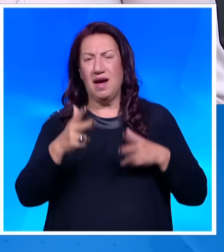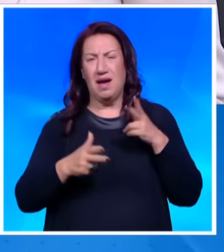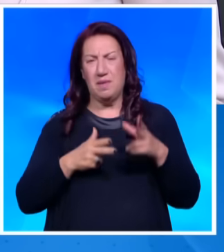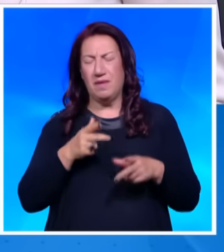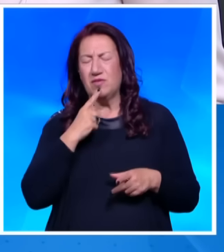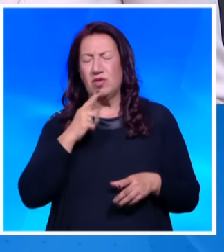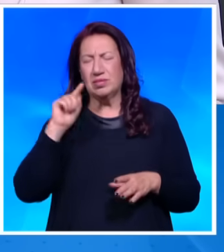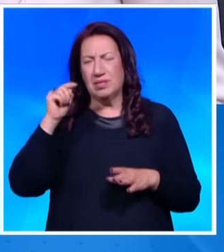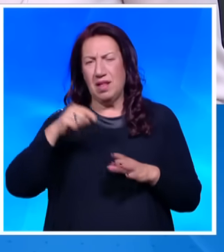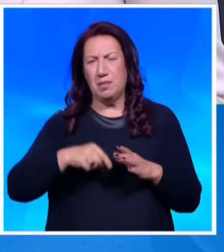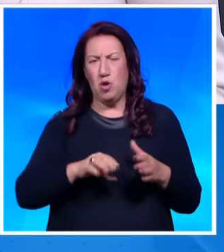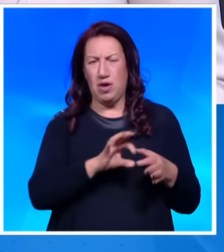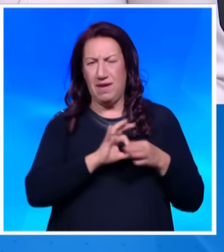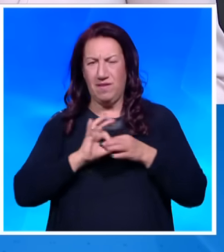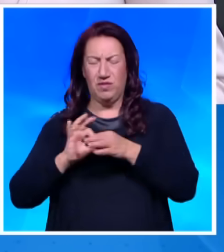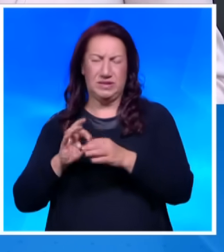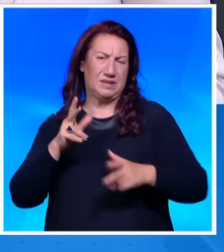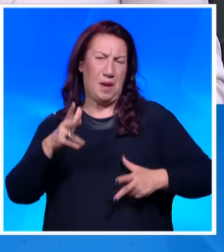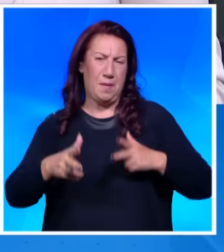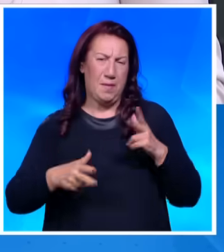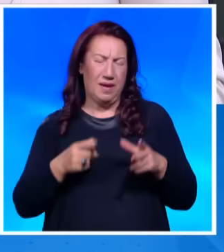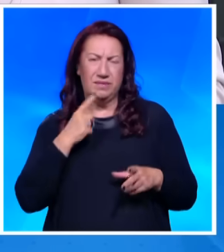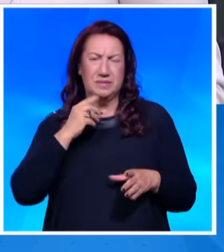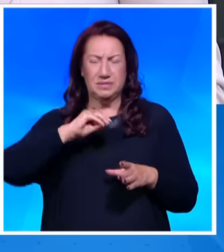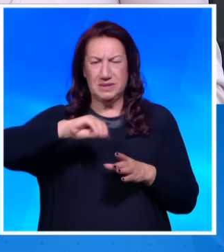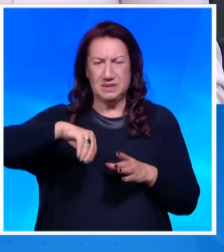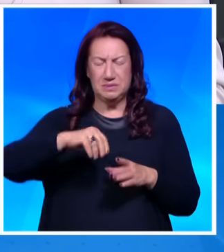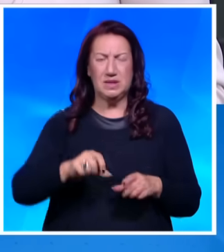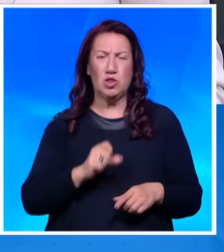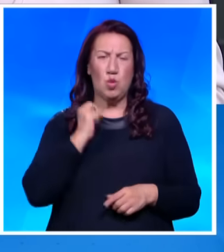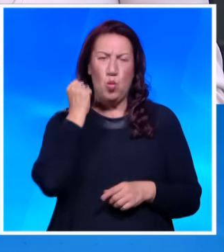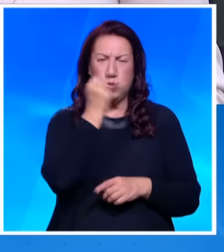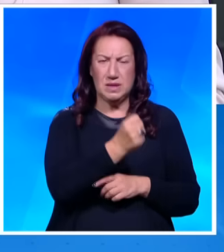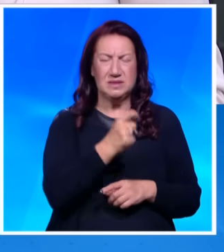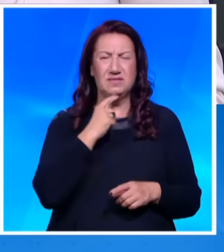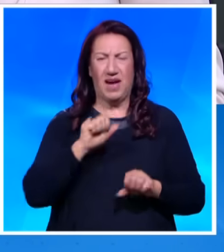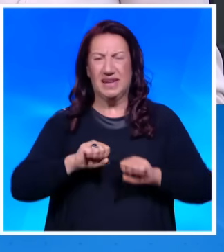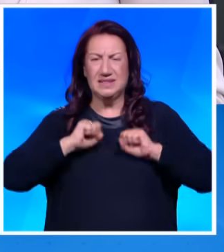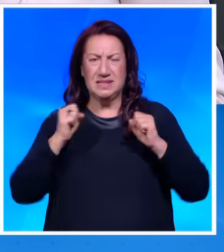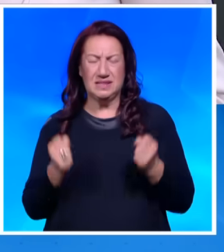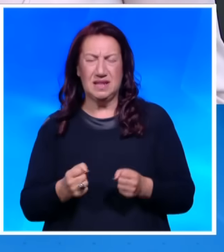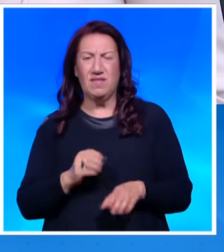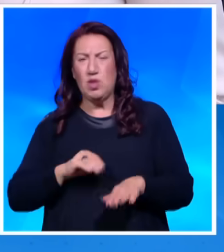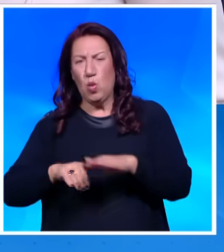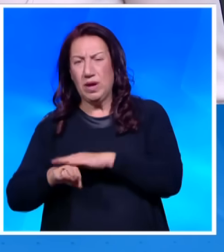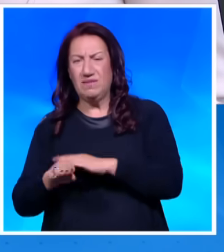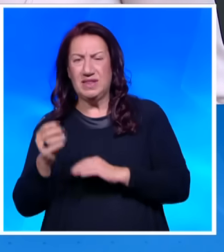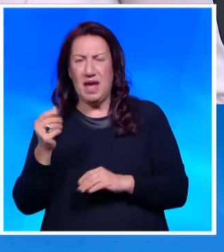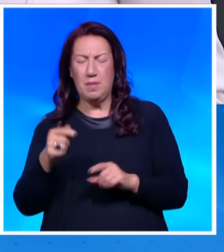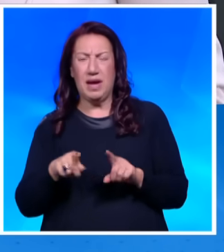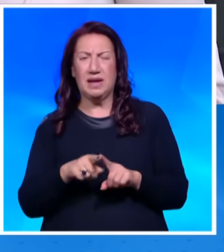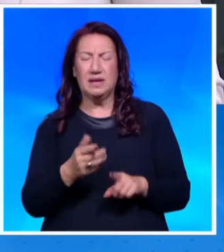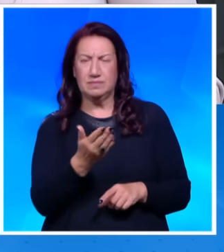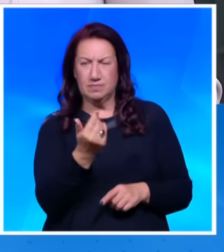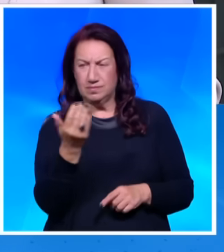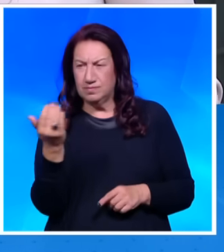организираната престъпност, замесен в убийства, изнасилвания, пране на пари и рекет. През 2007